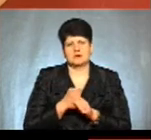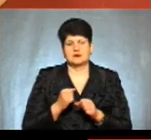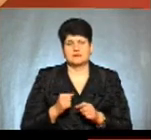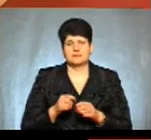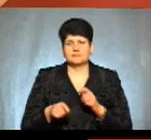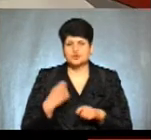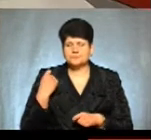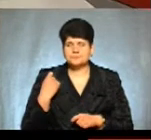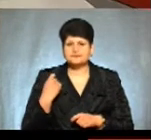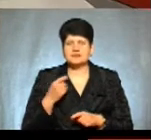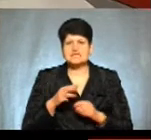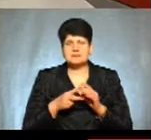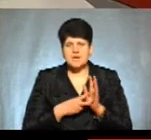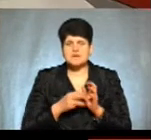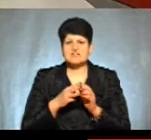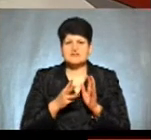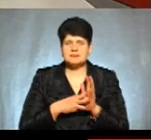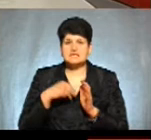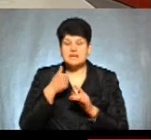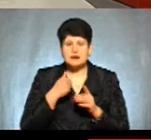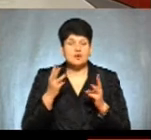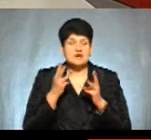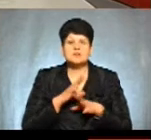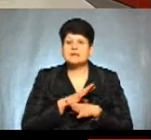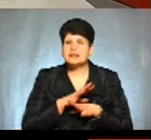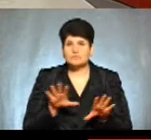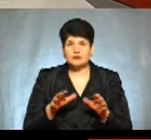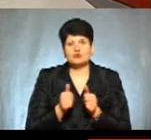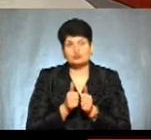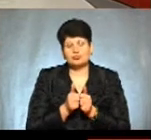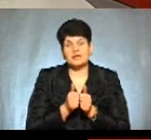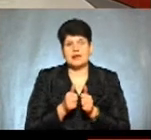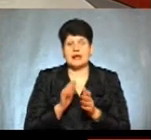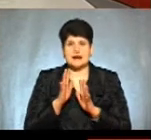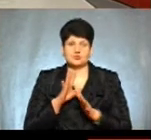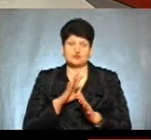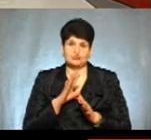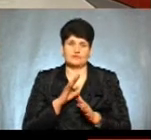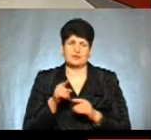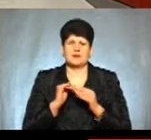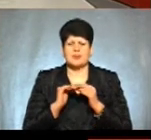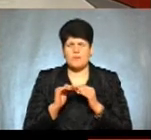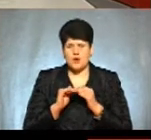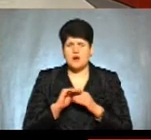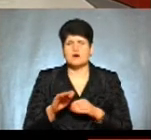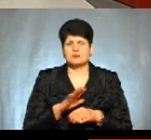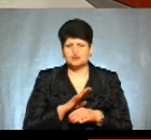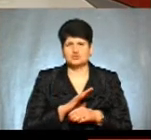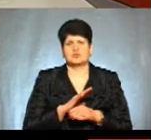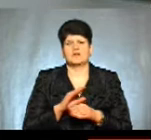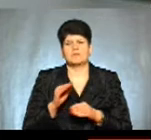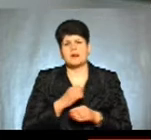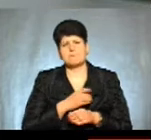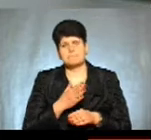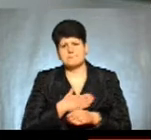кажу, що і 17-18 рік жодних пожеж не було. Якщо пожежі були десь біля лісу, то вони були на полях, були чи фермерів,